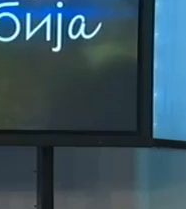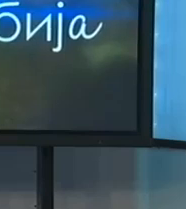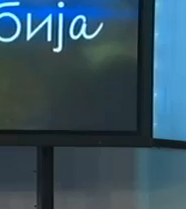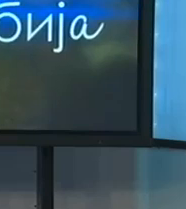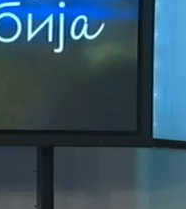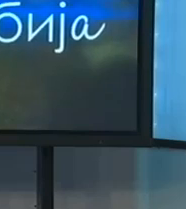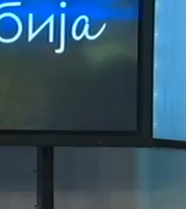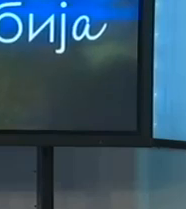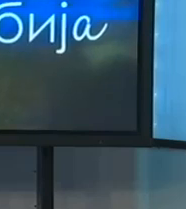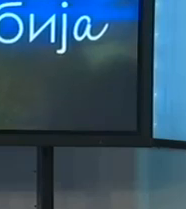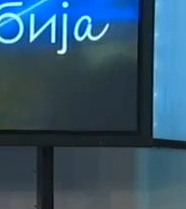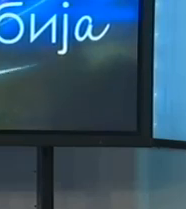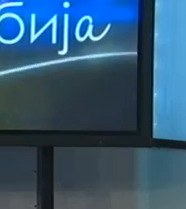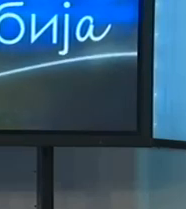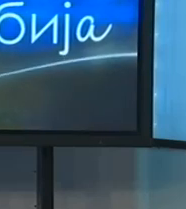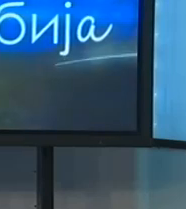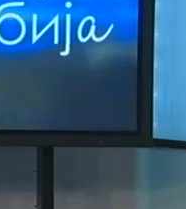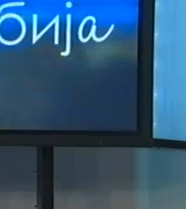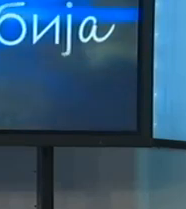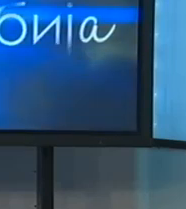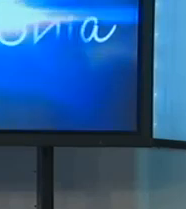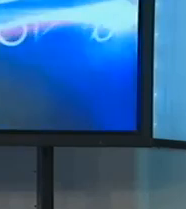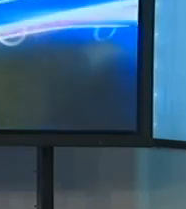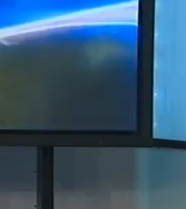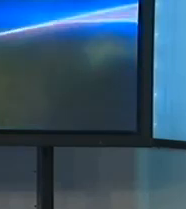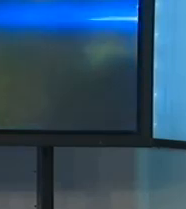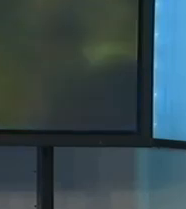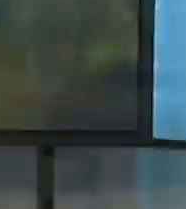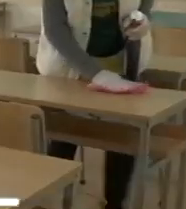Hvala, u emisiji Ovo je Srbija, poštovani gledalci, vidjet ćete.